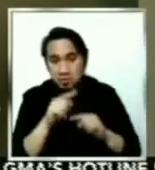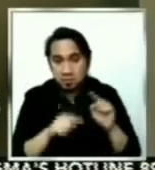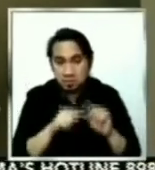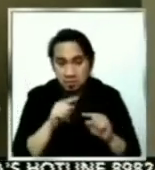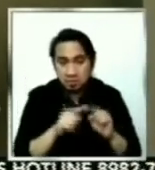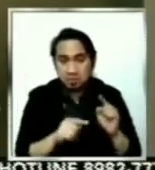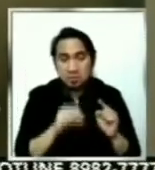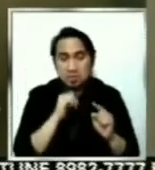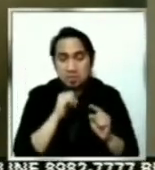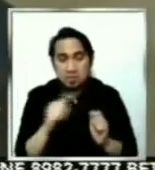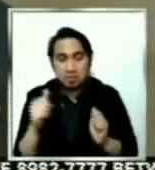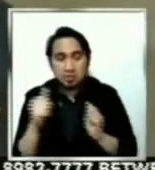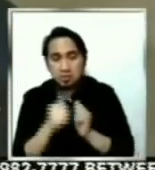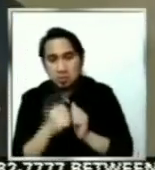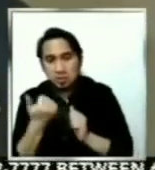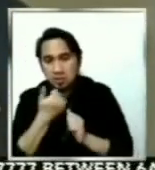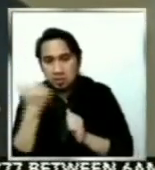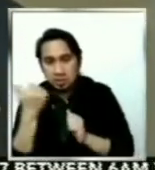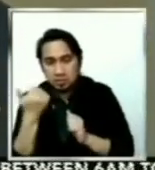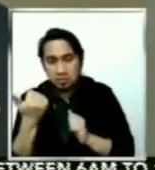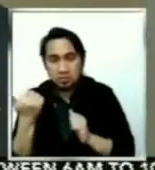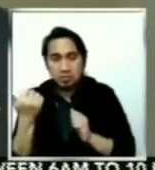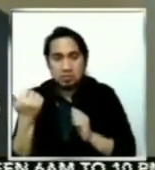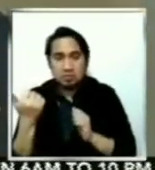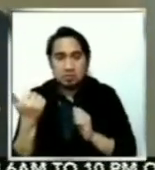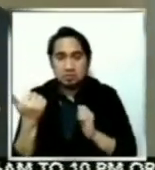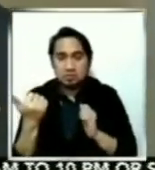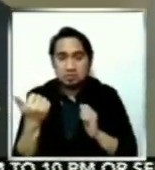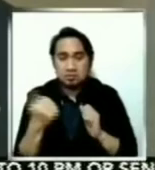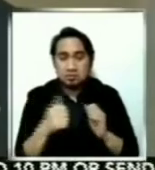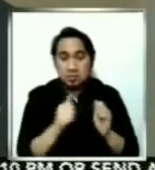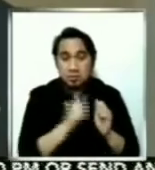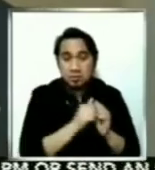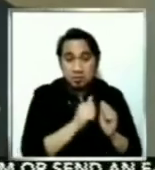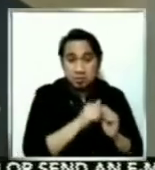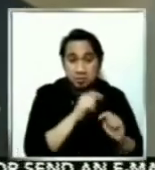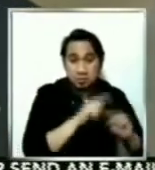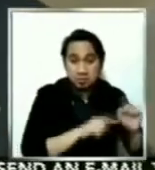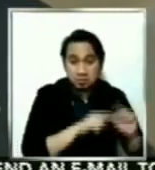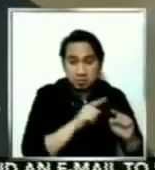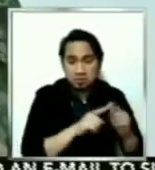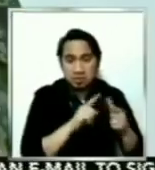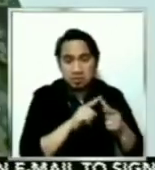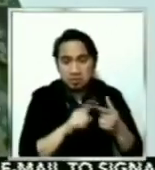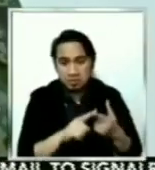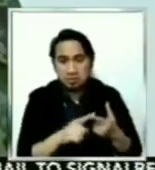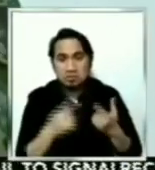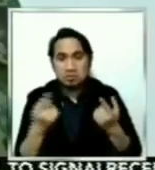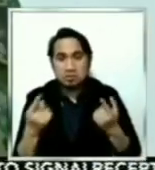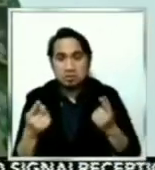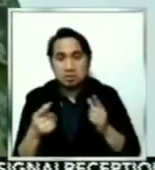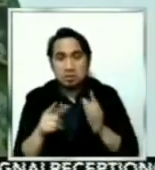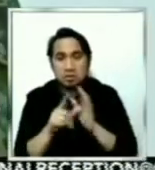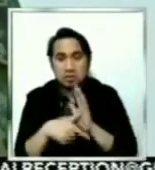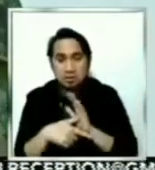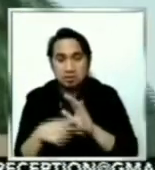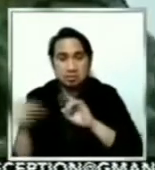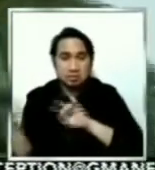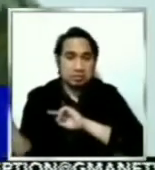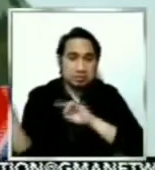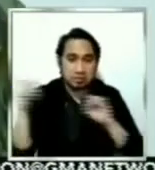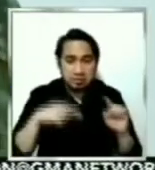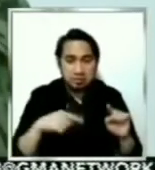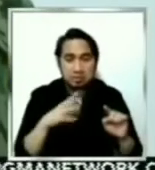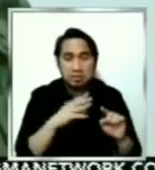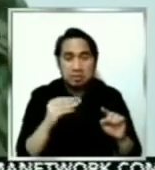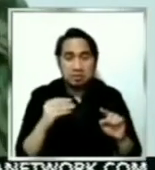supposed to be with strangers. She was with friends, and suddenly, dumami sila. Nag-invite sila ng friends